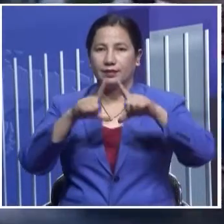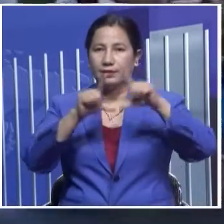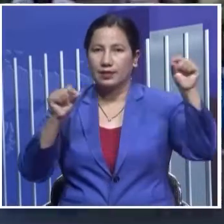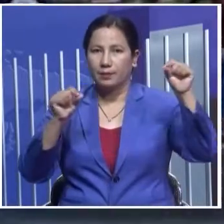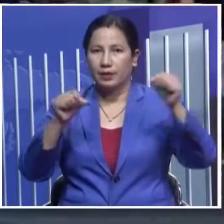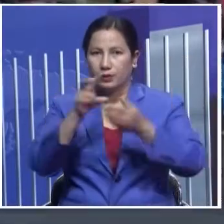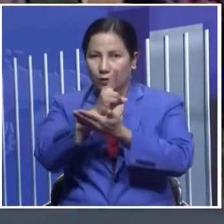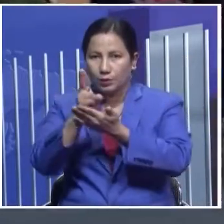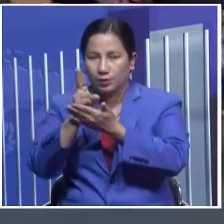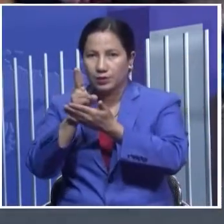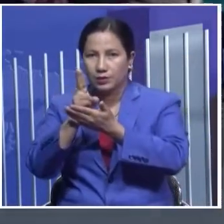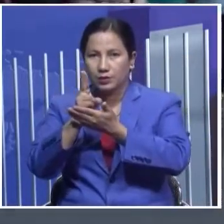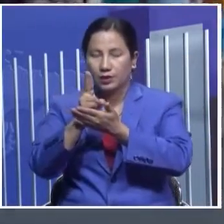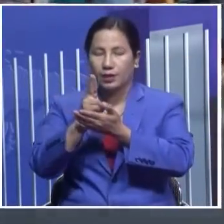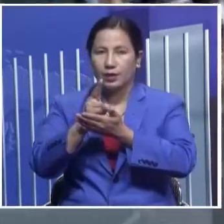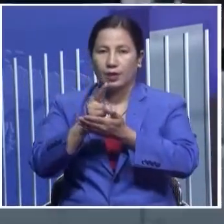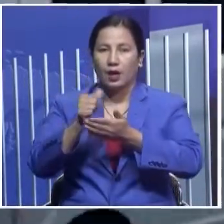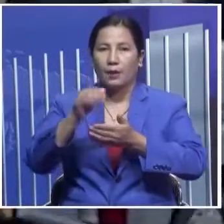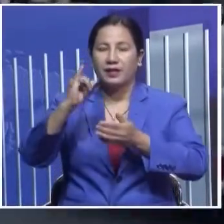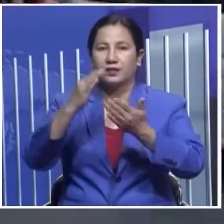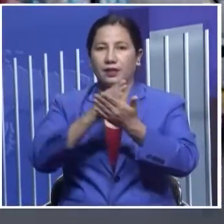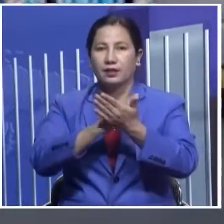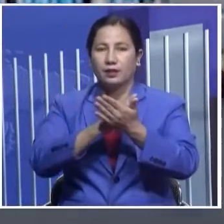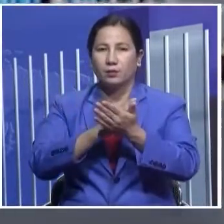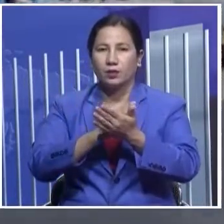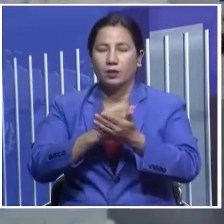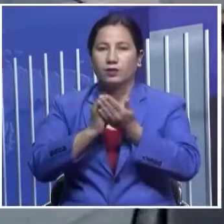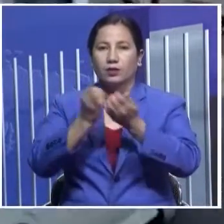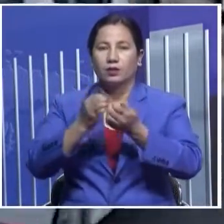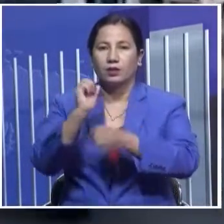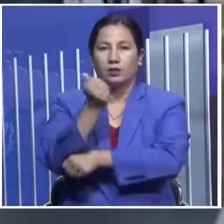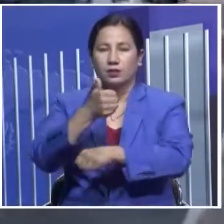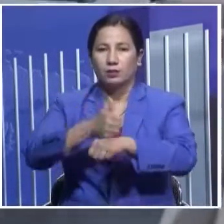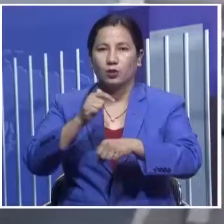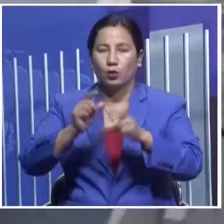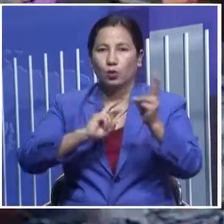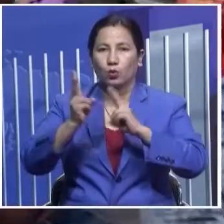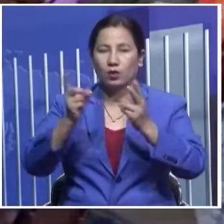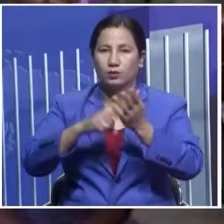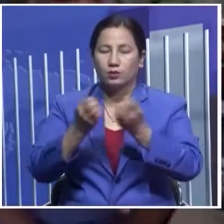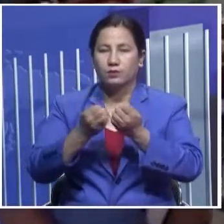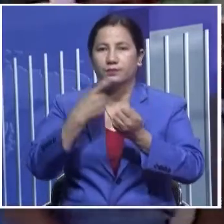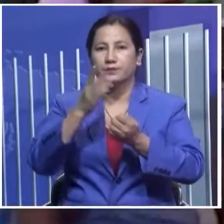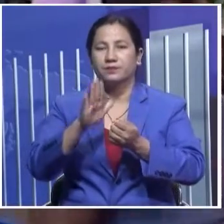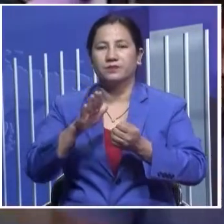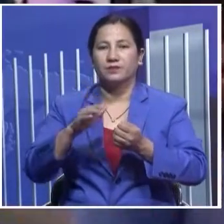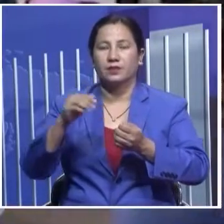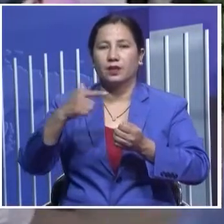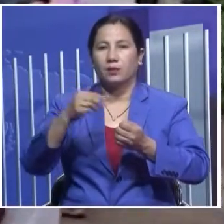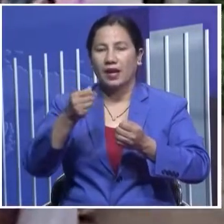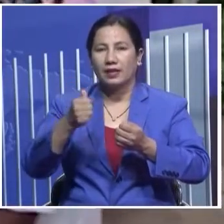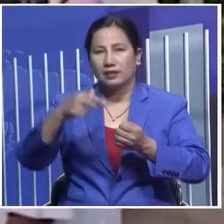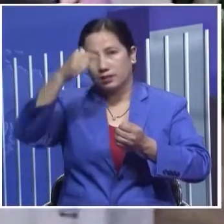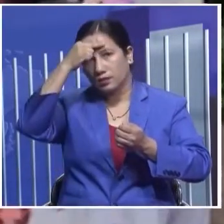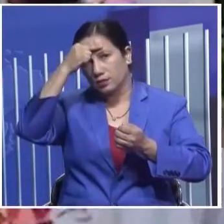मार्फत आयोजित फ्युचर अफ एसिया कार्यक्रमलाई सम्बोधन गर्दै राष्ट्रपतिले सो कुरा उल्लेख गर्नुभएको जनाएको छ। चरम आर्थिक